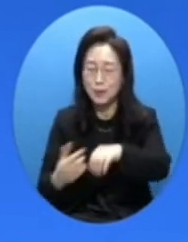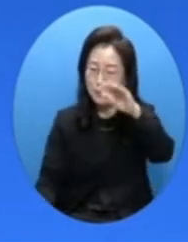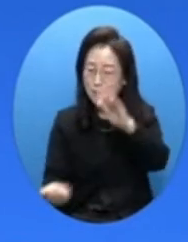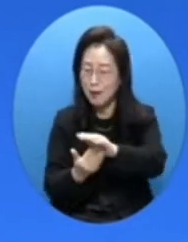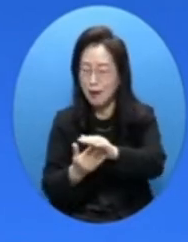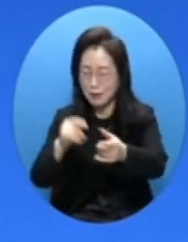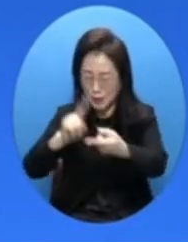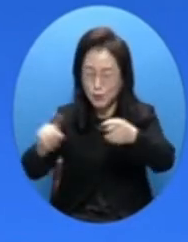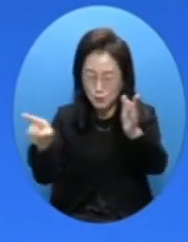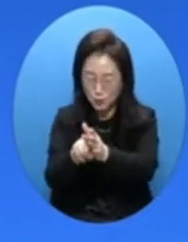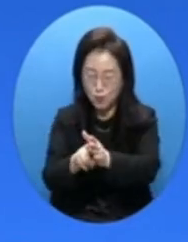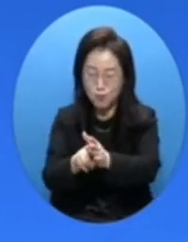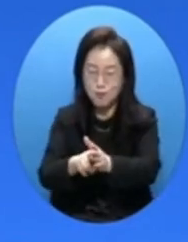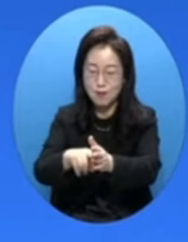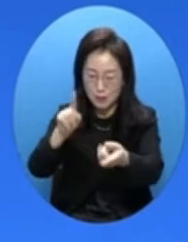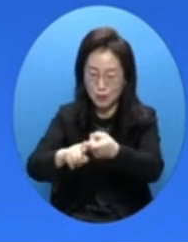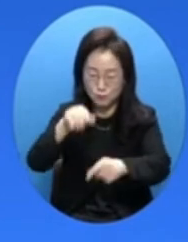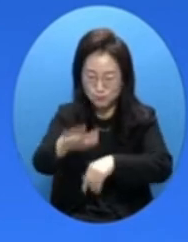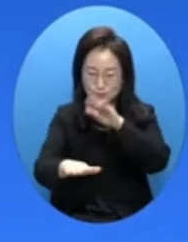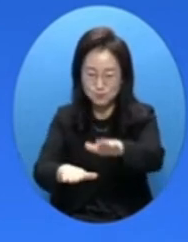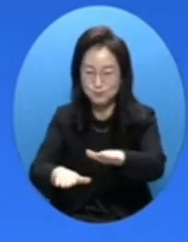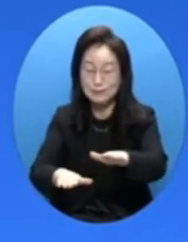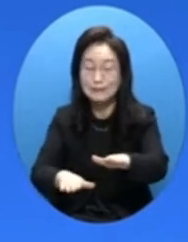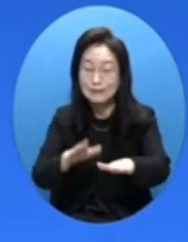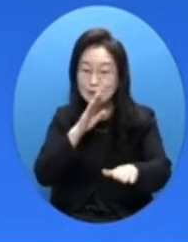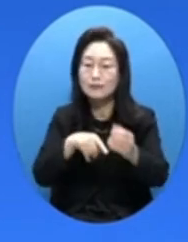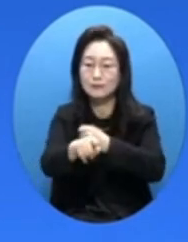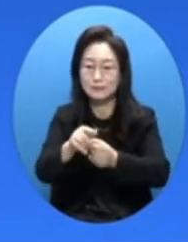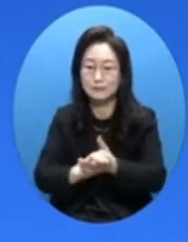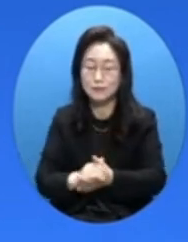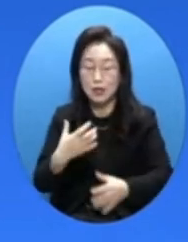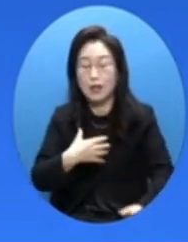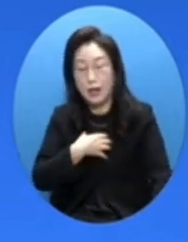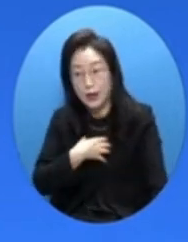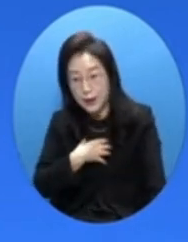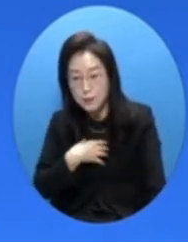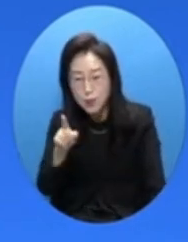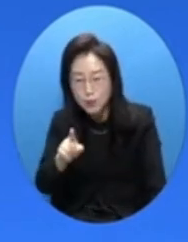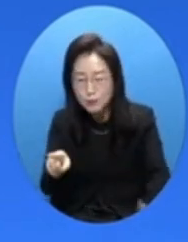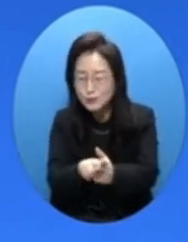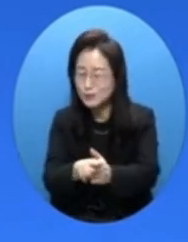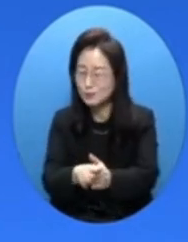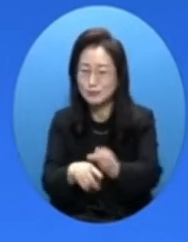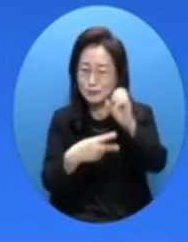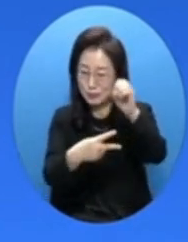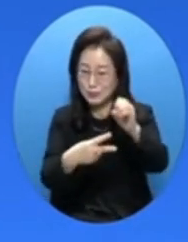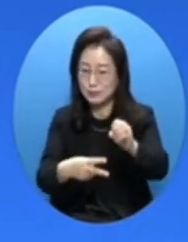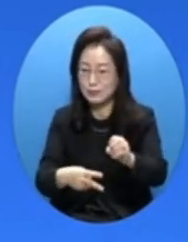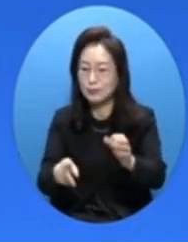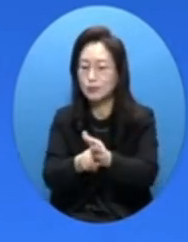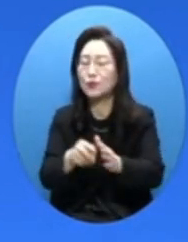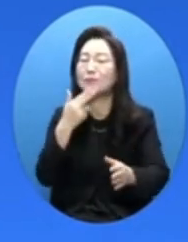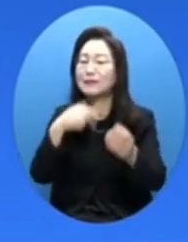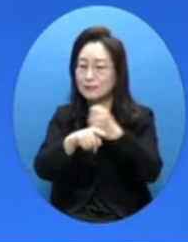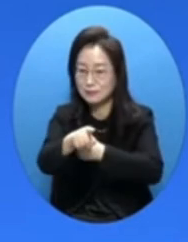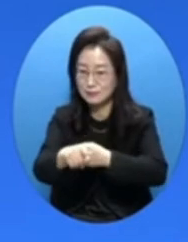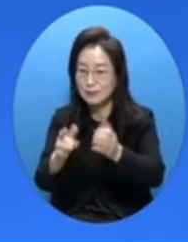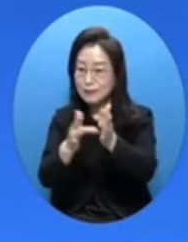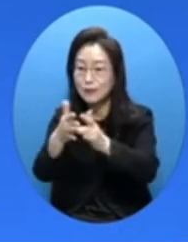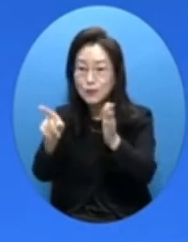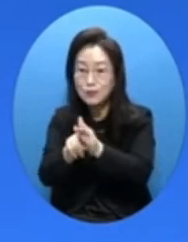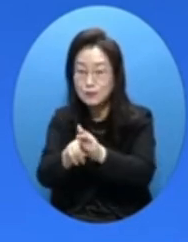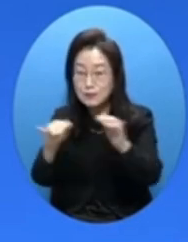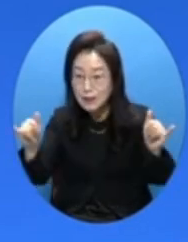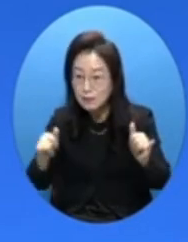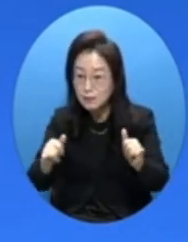믿고 믿음으로 나갈 때 그것이 참 믿음인 것입니다. 염려하고 근심하고 걱정하는 것은 믿음이 아닙니다. 그건 불신앙입니다. 예수 믿는 사람이 불신앙의